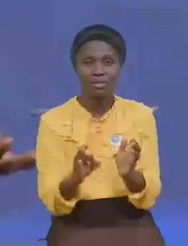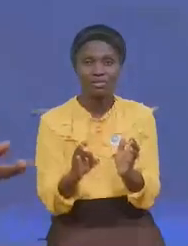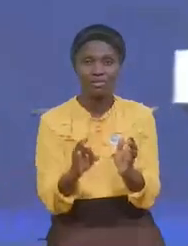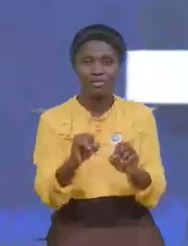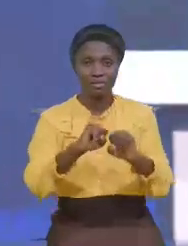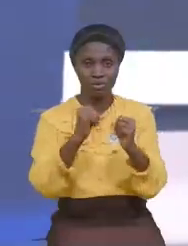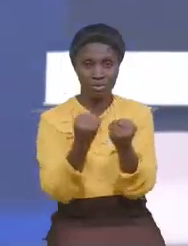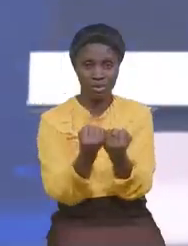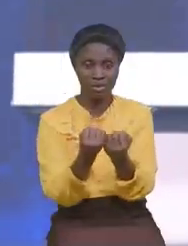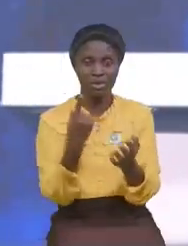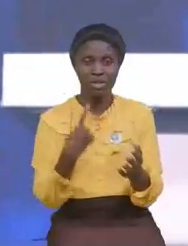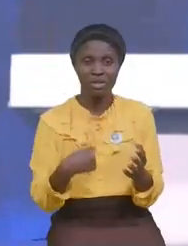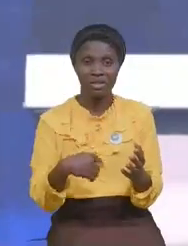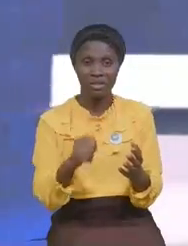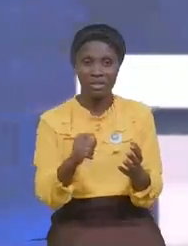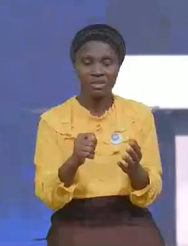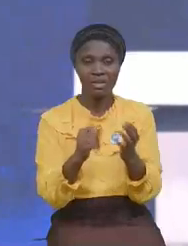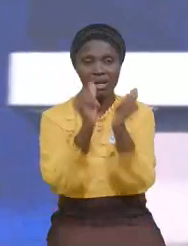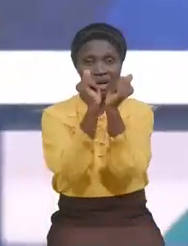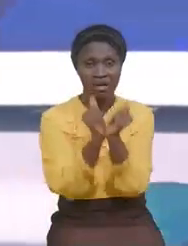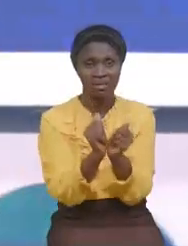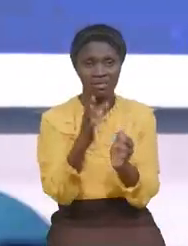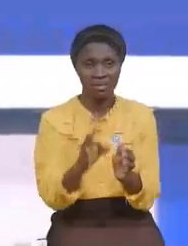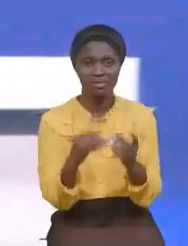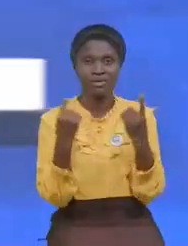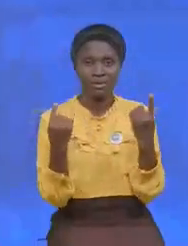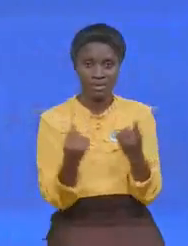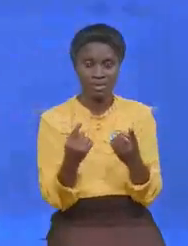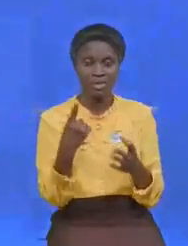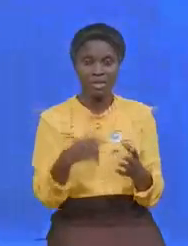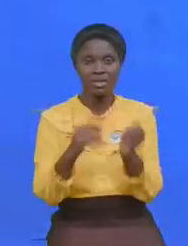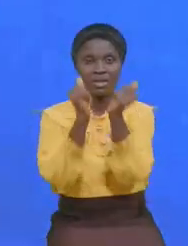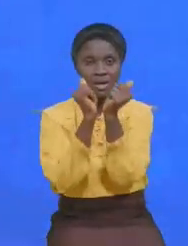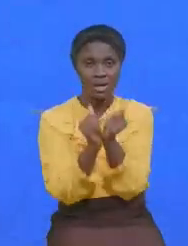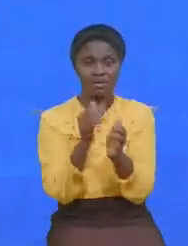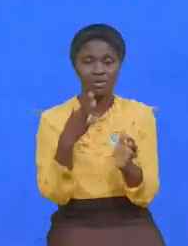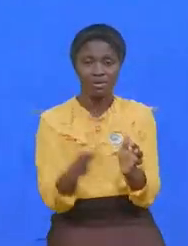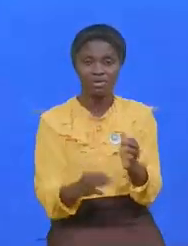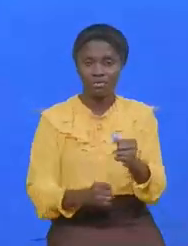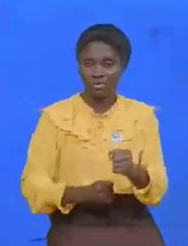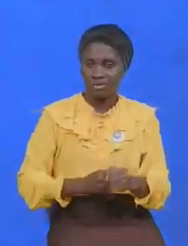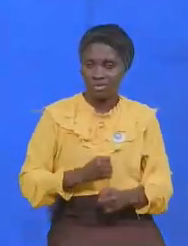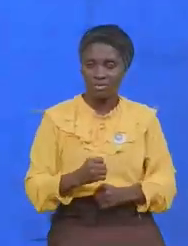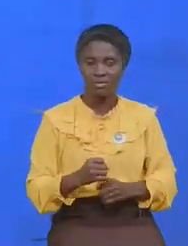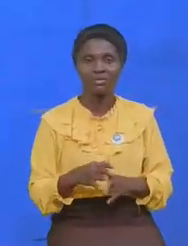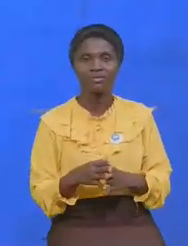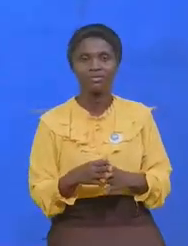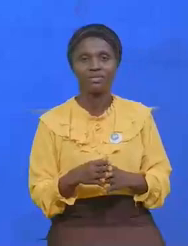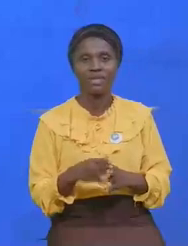société, les captifs du péché, les captifs de la souffrance,